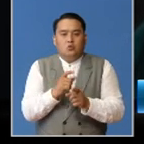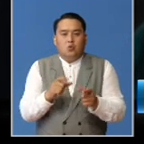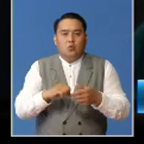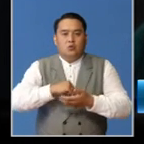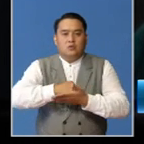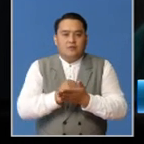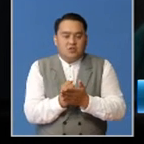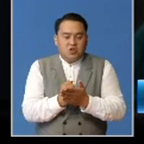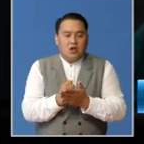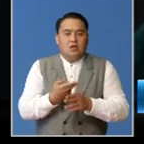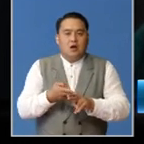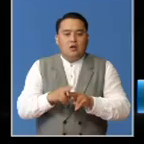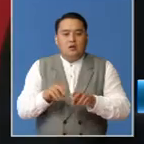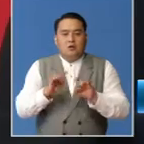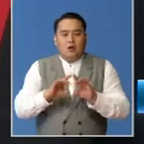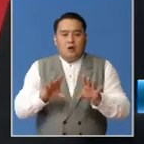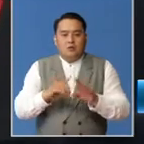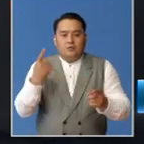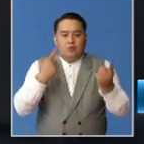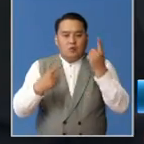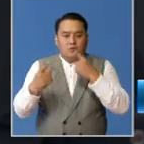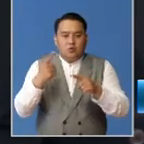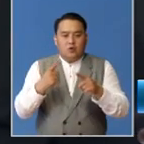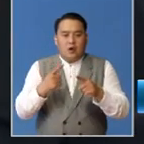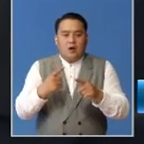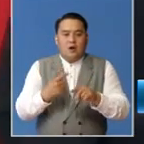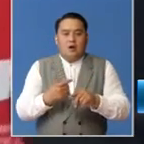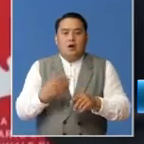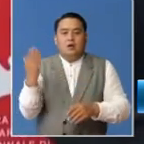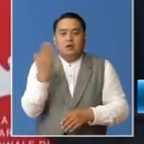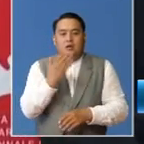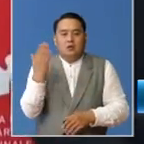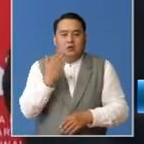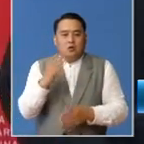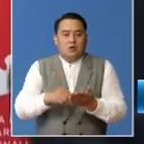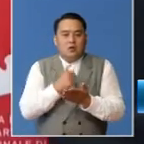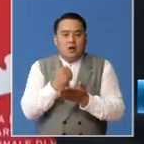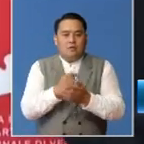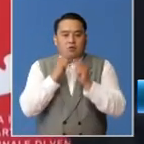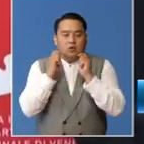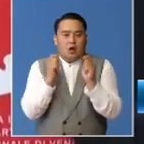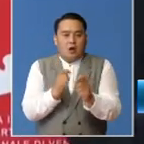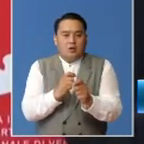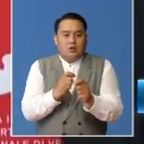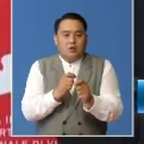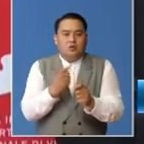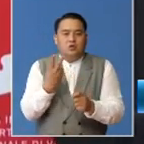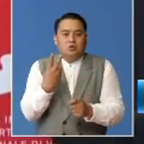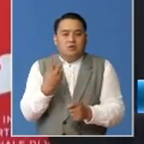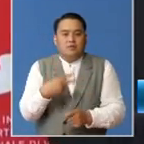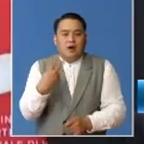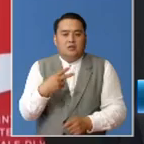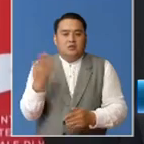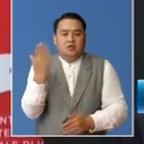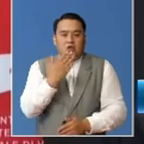утверждениям автора, философское повествование о его творчестве. Помимо киноленты Шнабеля, на главную награду кинофорума претендуют еще 20